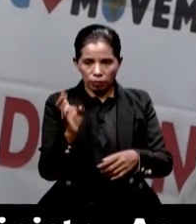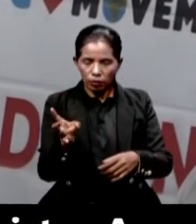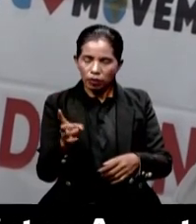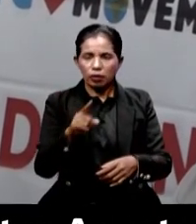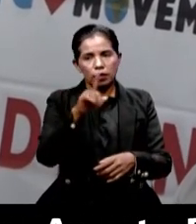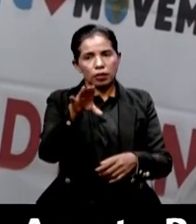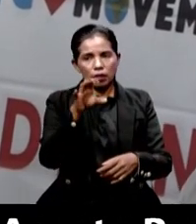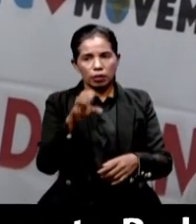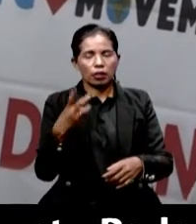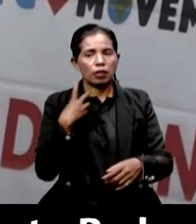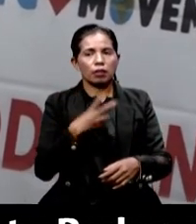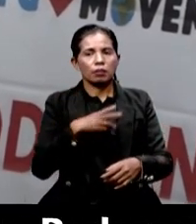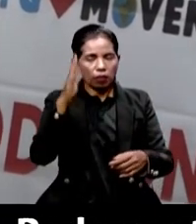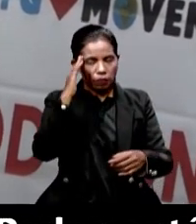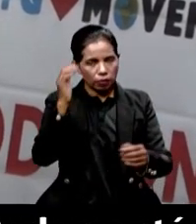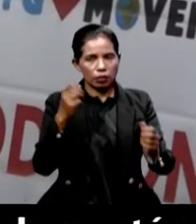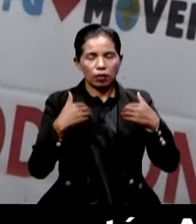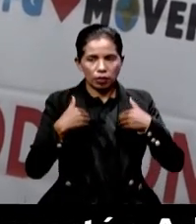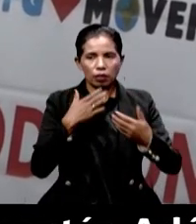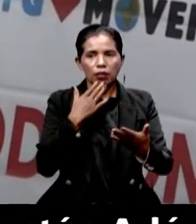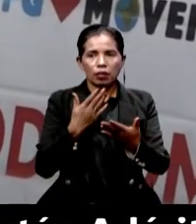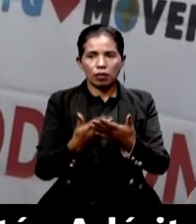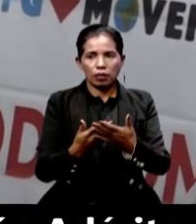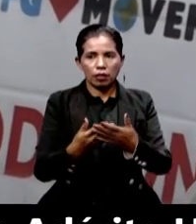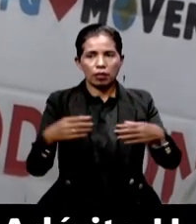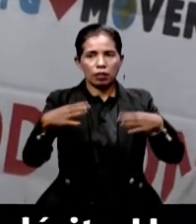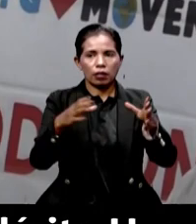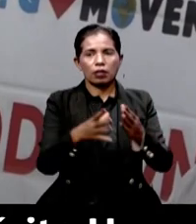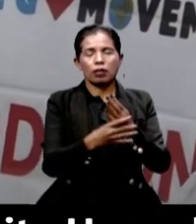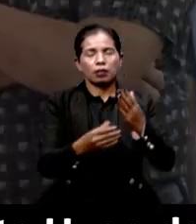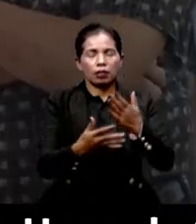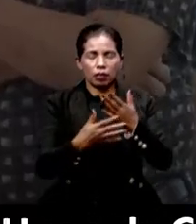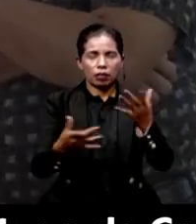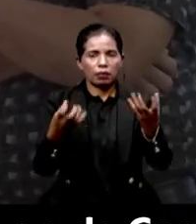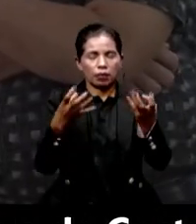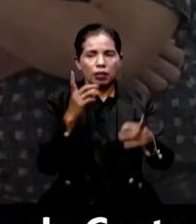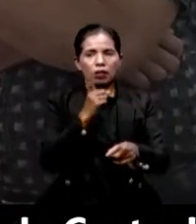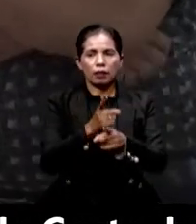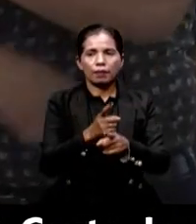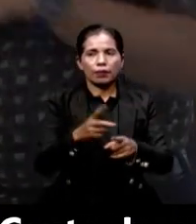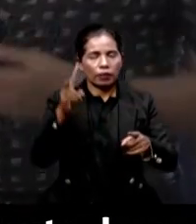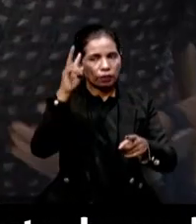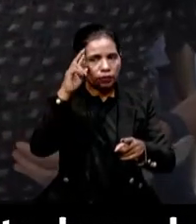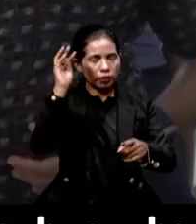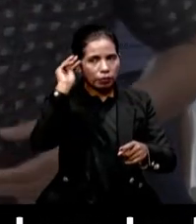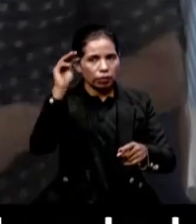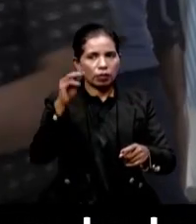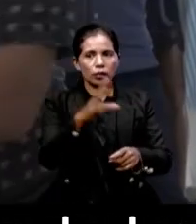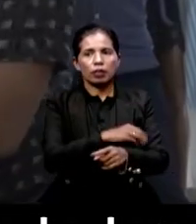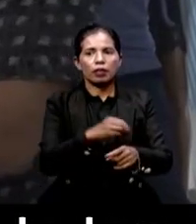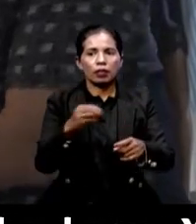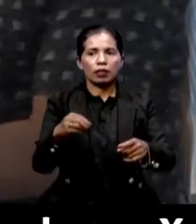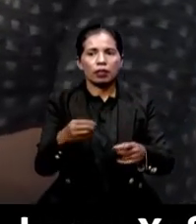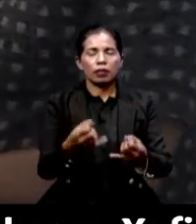kalau dikumulatif, saya rasa itu sudah, kantong darahnya sudah terkumpul banyak sekali itu. Além de Vice Ministro Saudi ba assunto